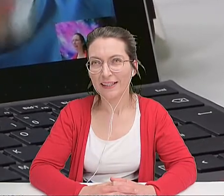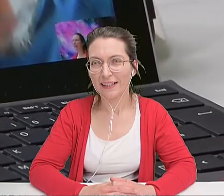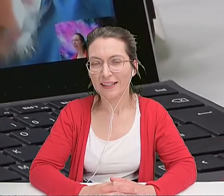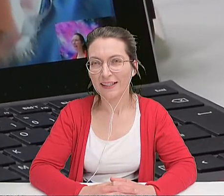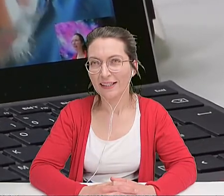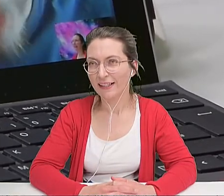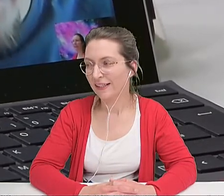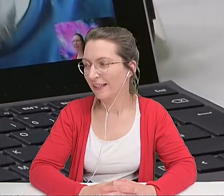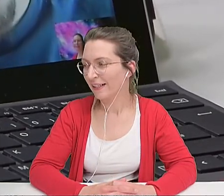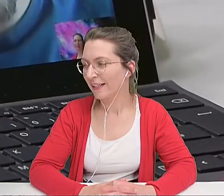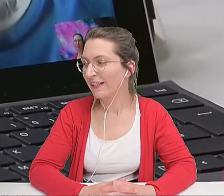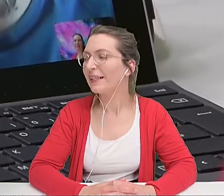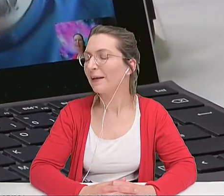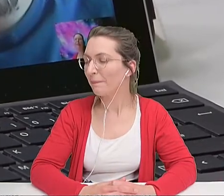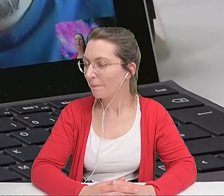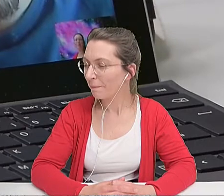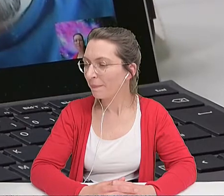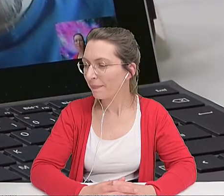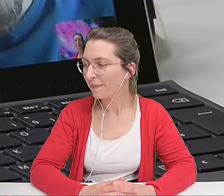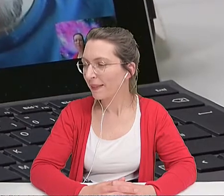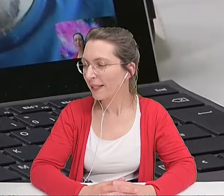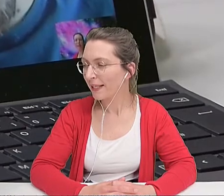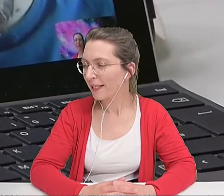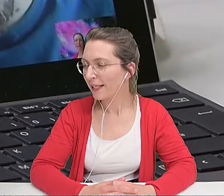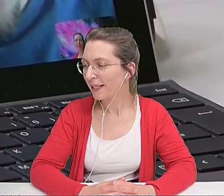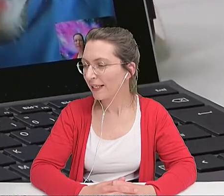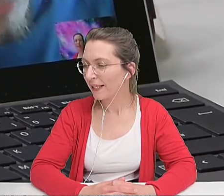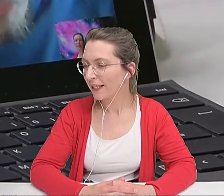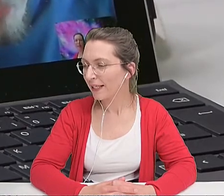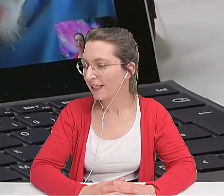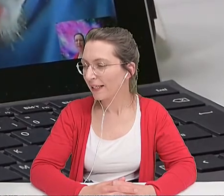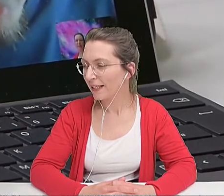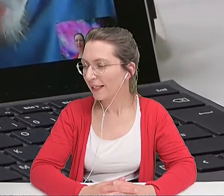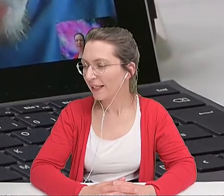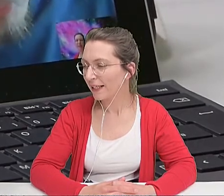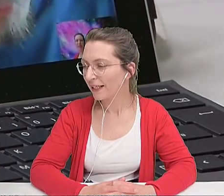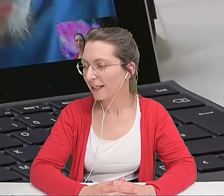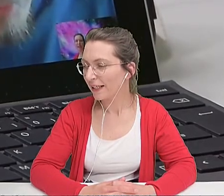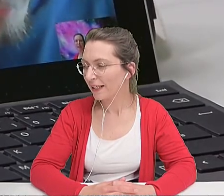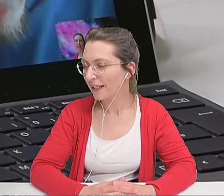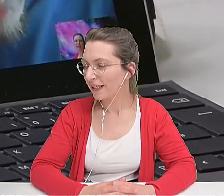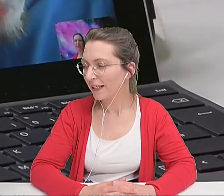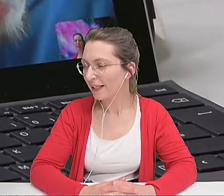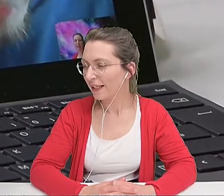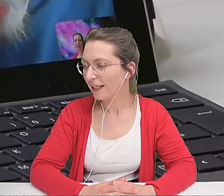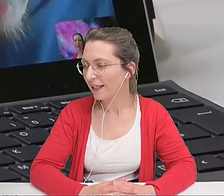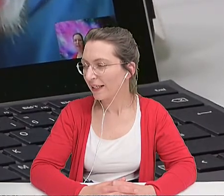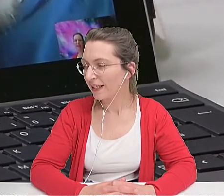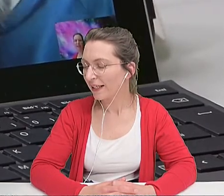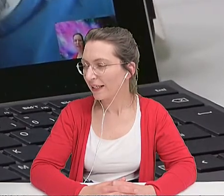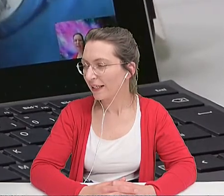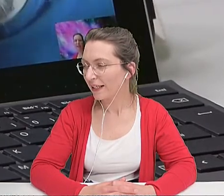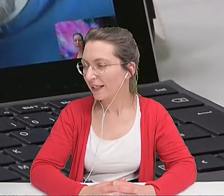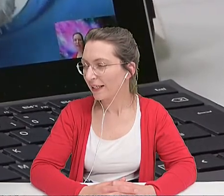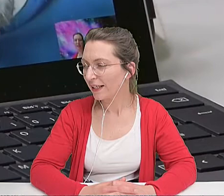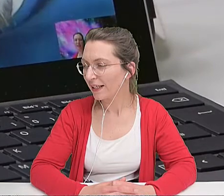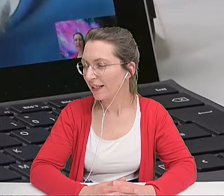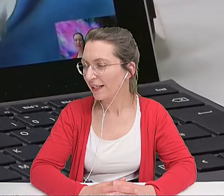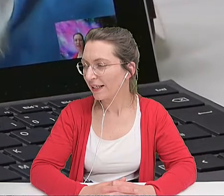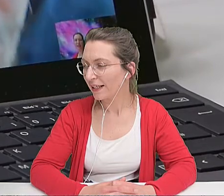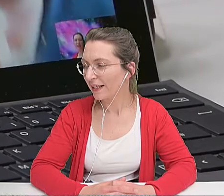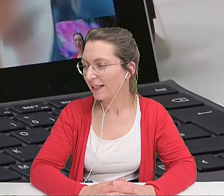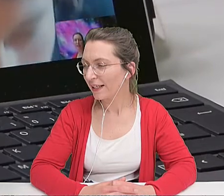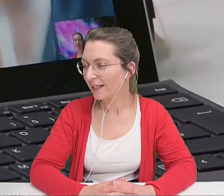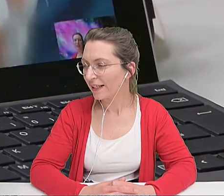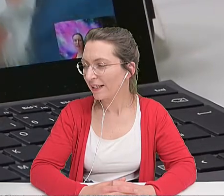bisschen vorweg erzählen. Ja. Also bei uns beim Jugendwettbewerb Informatik, da geht es dann so ein bisschen mehr ums